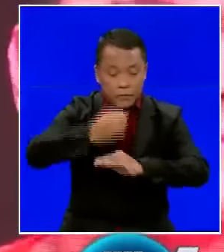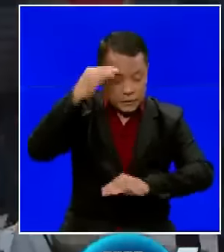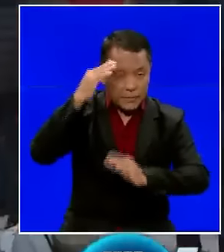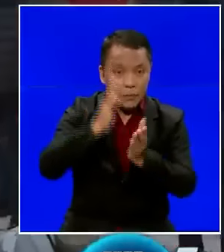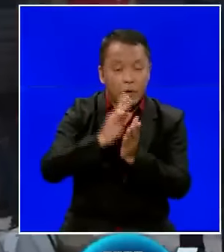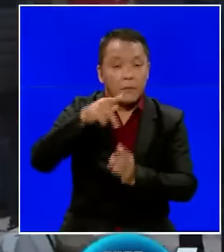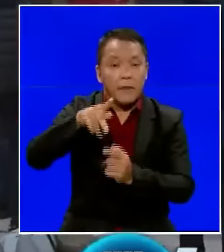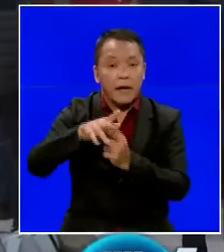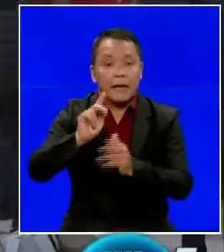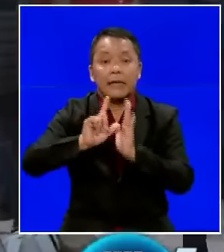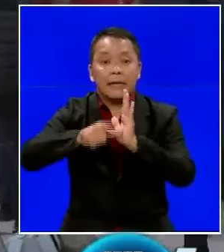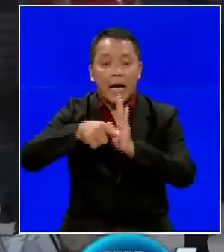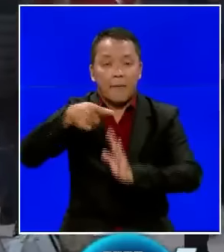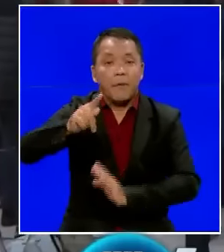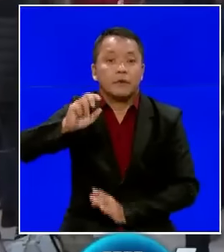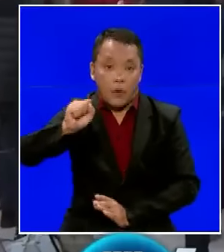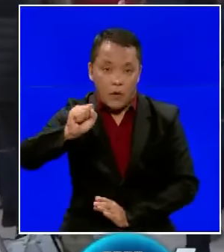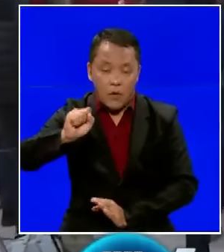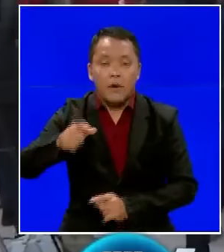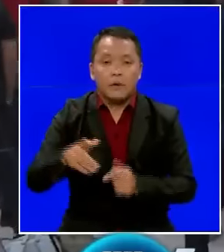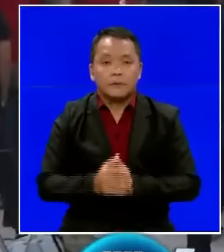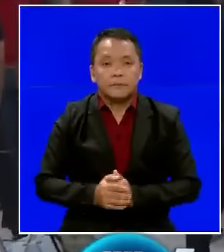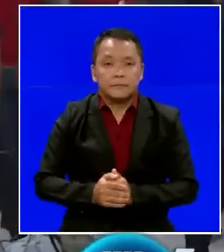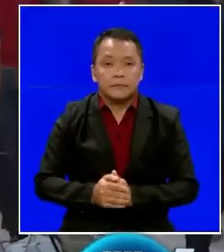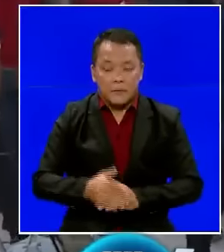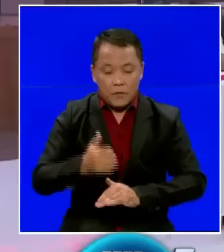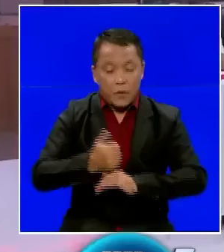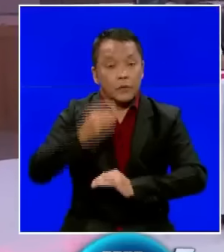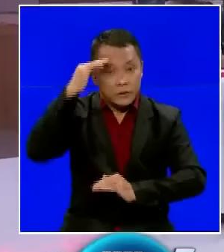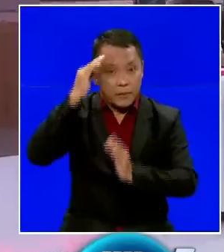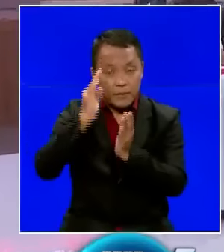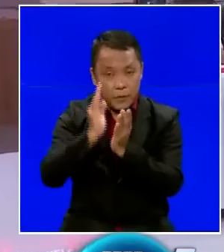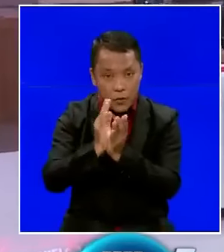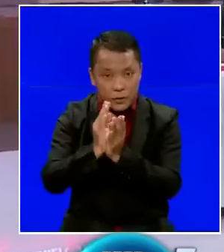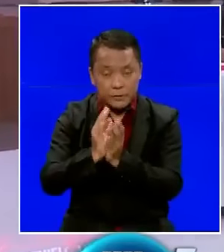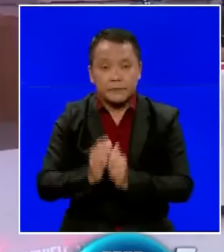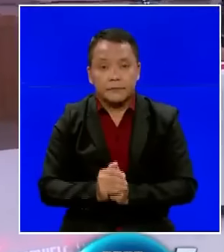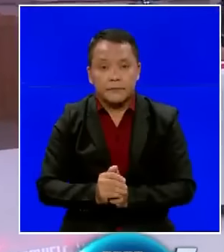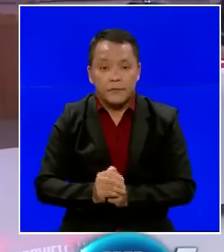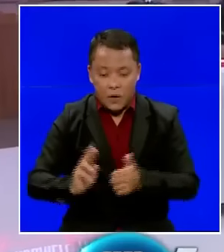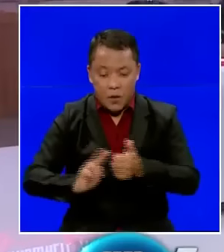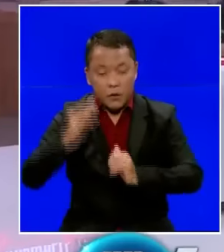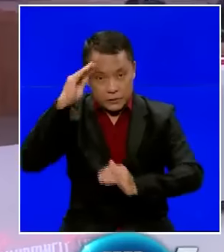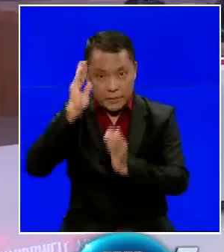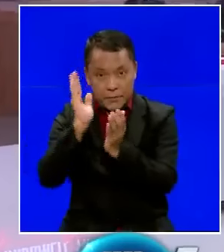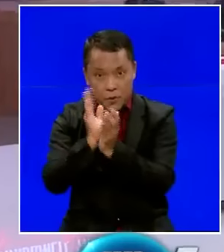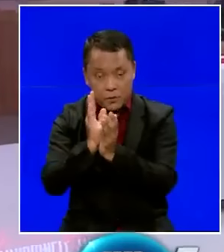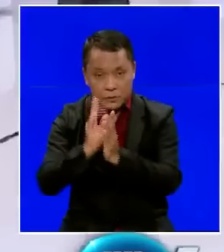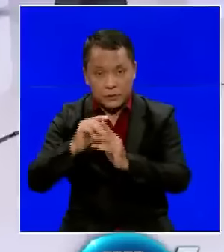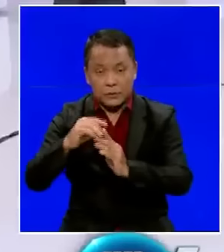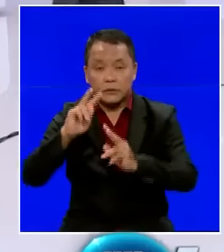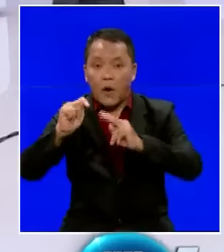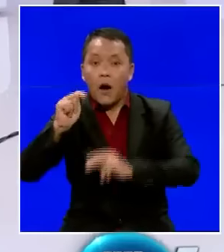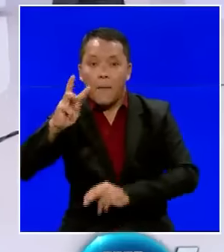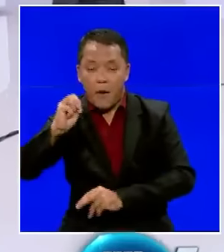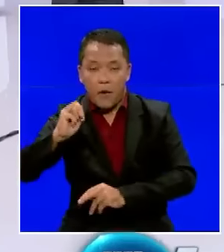านุรัตน์หลักบุญเลขาธิการปปส.และพลตำรวจตรีพันธนานุชนาธนะคะรองผู้บัญชาการสำนักงานตรวจคนเข้า